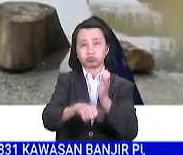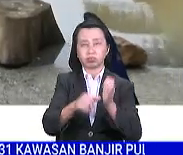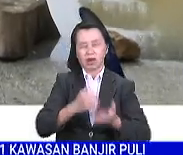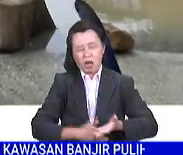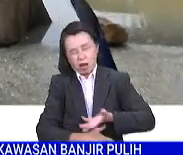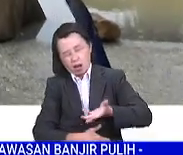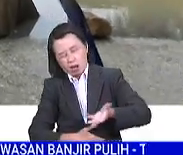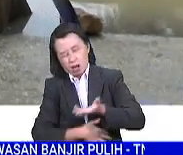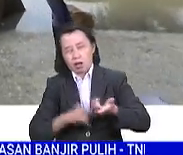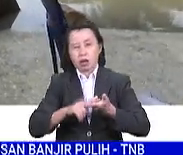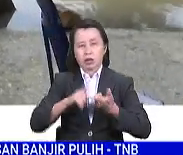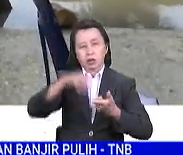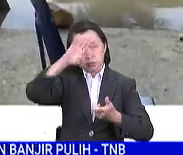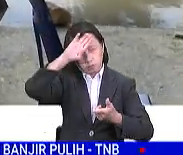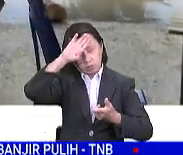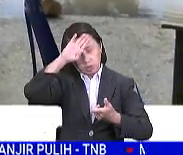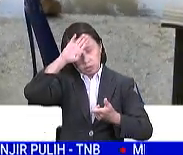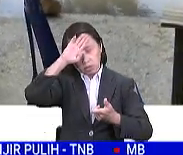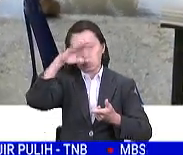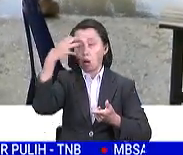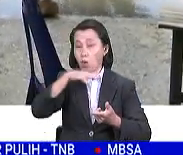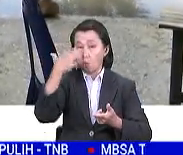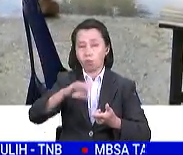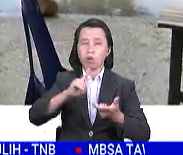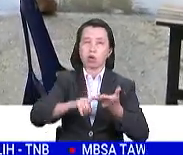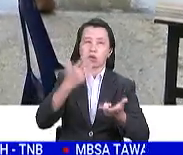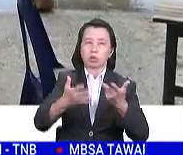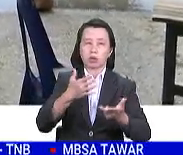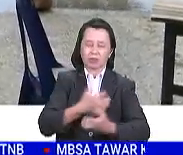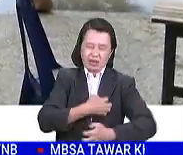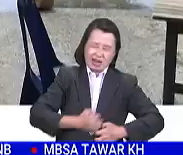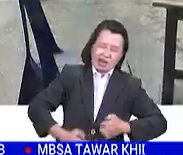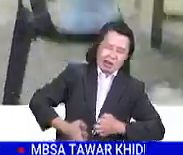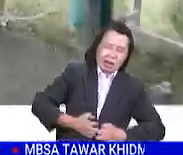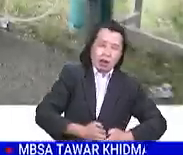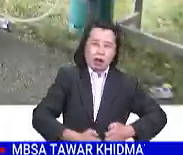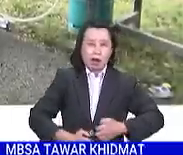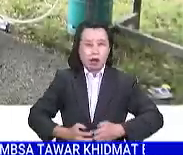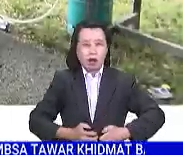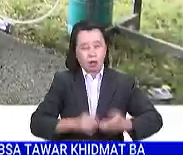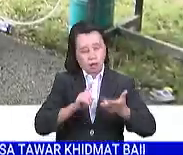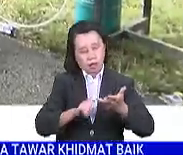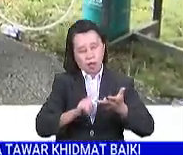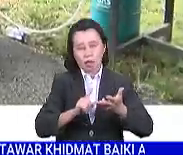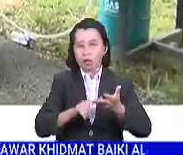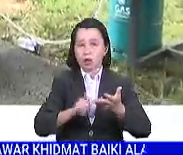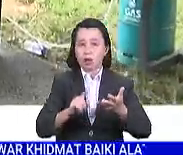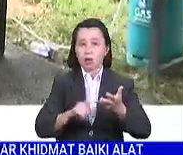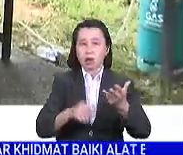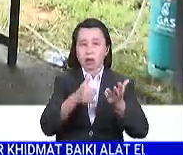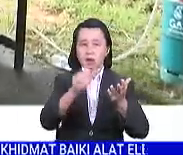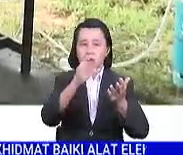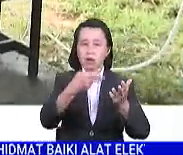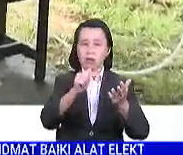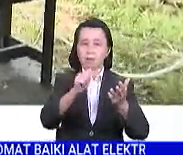penyakit kepialu ataupun demam typhoid, dan juga kemungkinan keracunan biasa, dan juga kita ada penyakit seperti hepatitis A